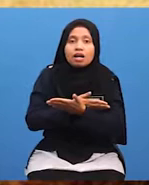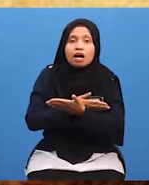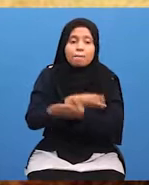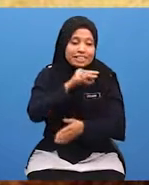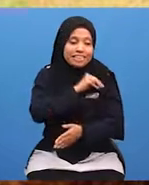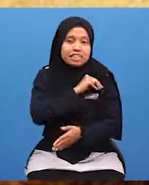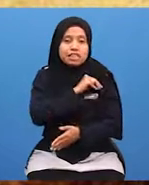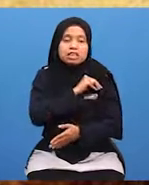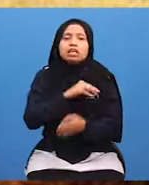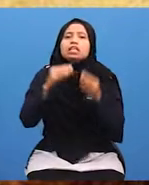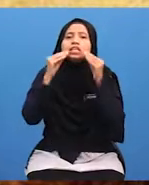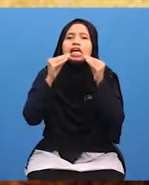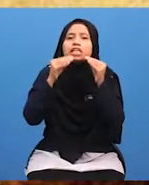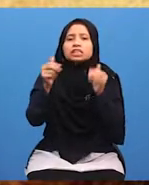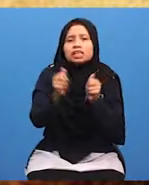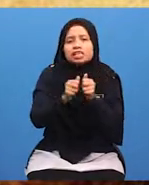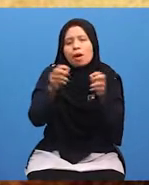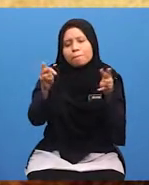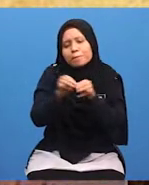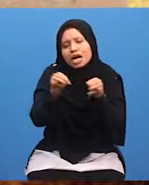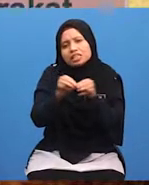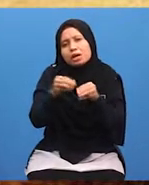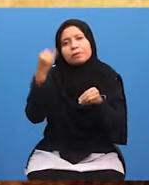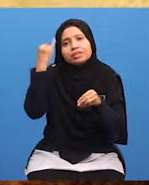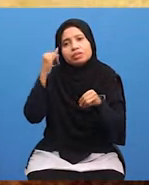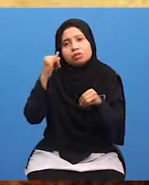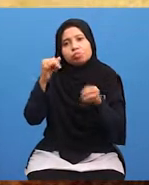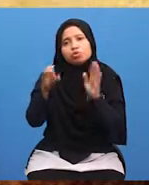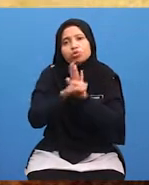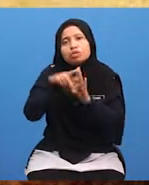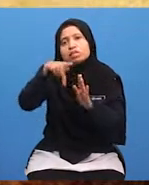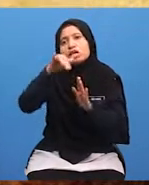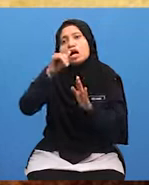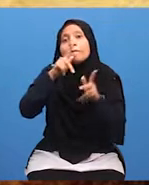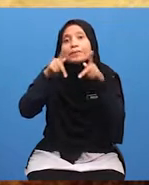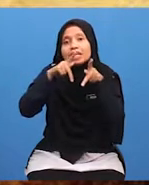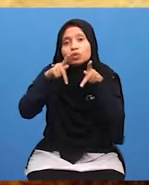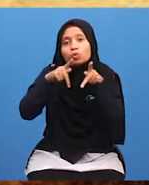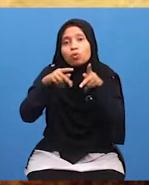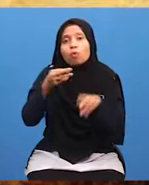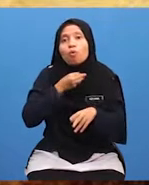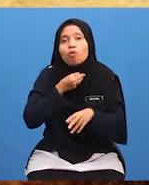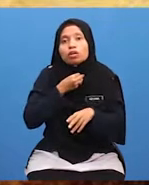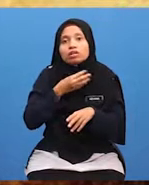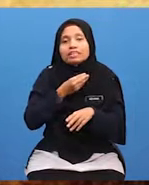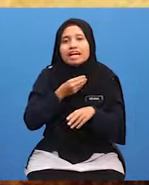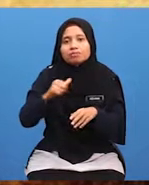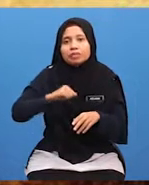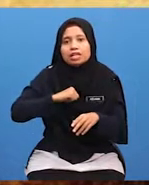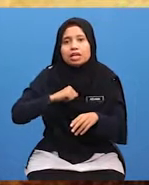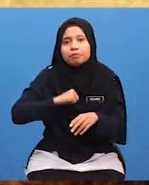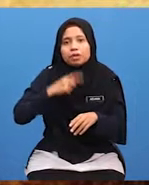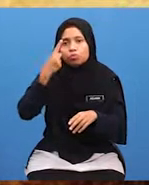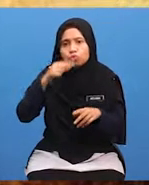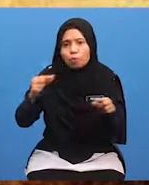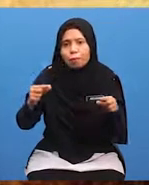di mana mereka diajar dengan pelbagai disiplin ilmu seperti ilmu pidato, moral dan adab-adab untuk